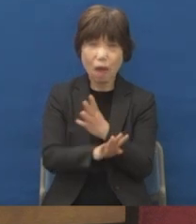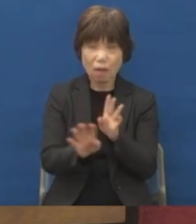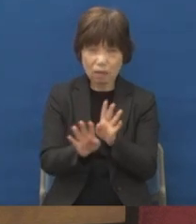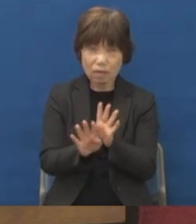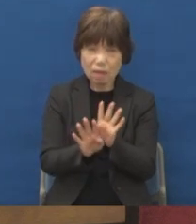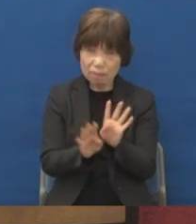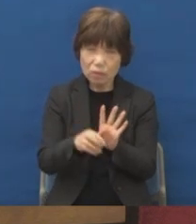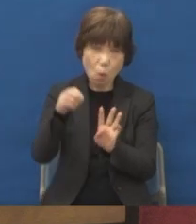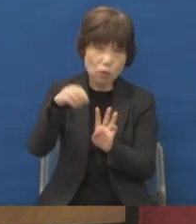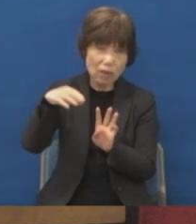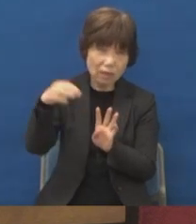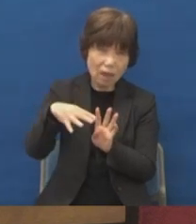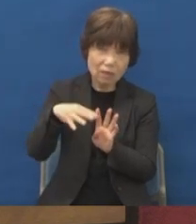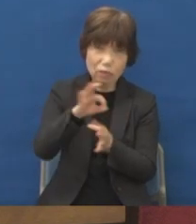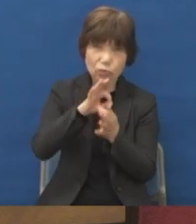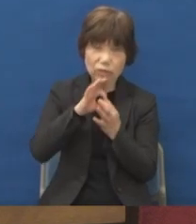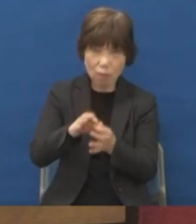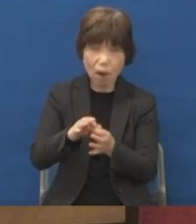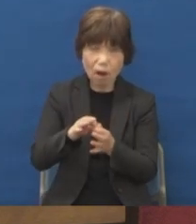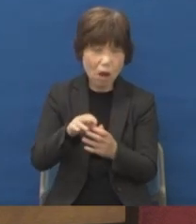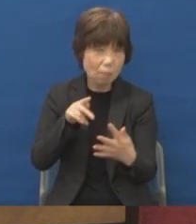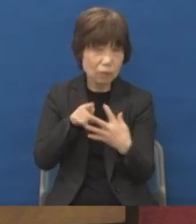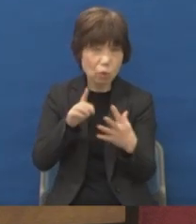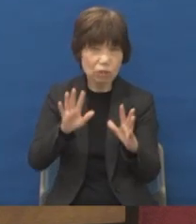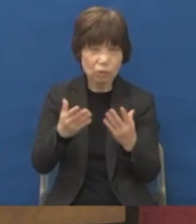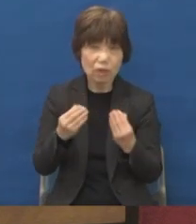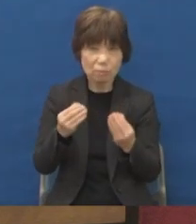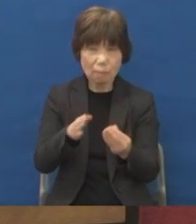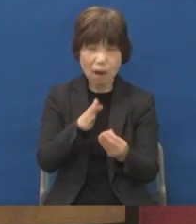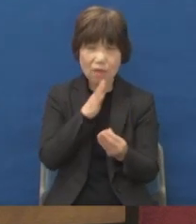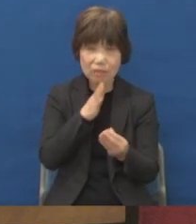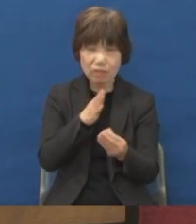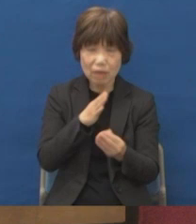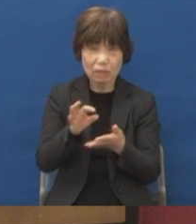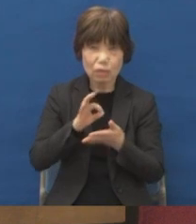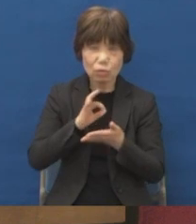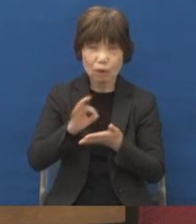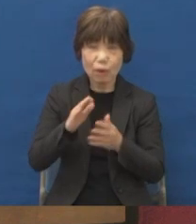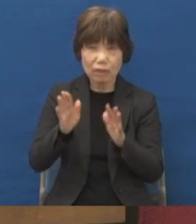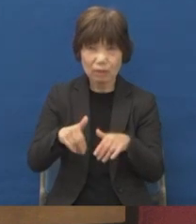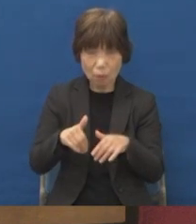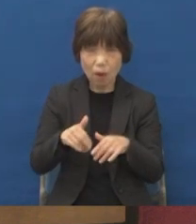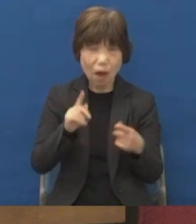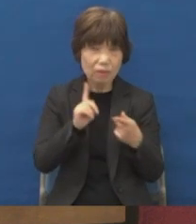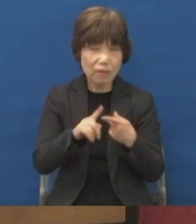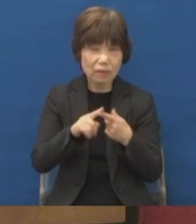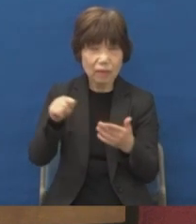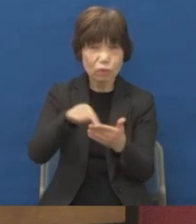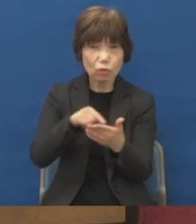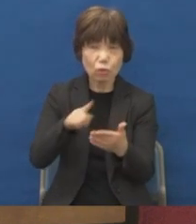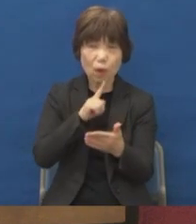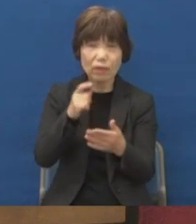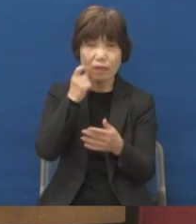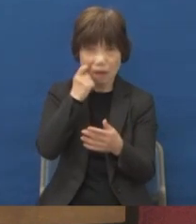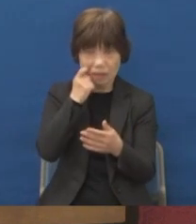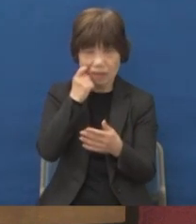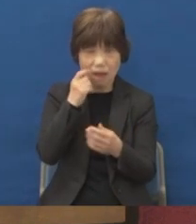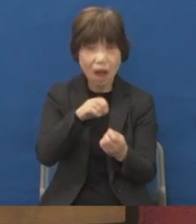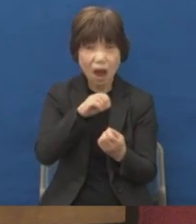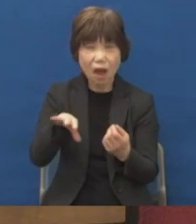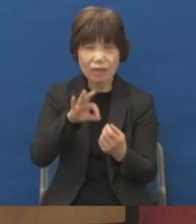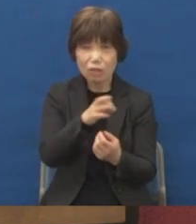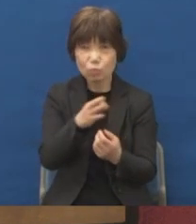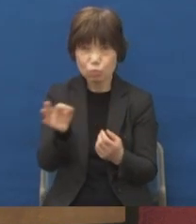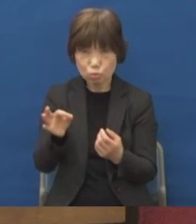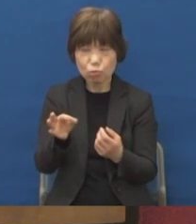見通しもないままに実用化が認められてきたことは、適正処理とは程遠く、日本の廃棄物行政の最大の汚